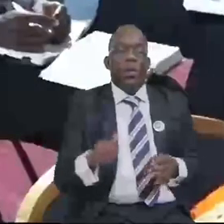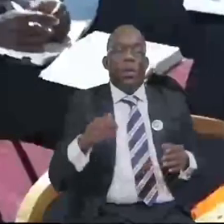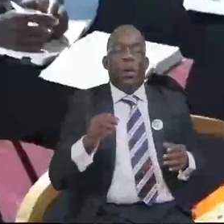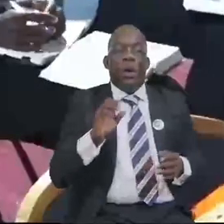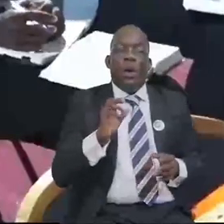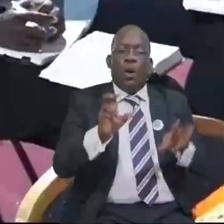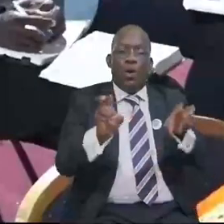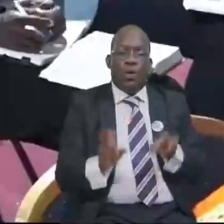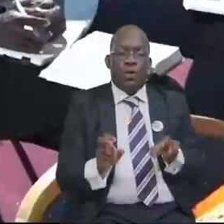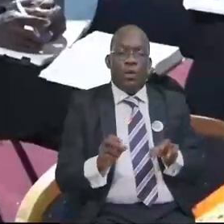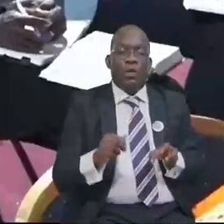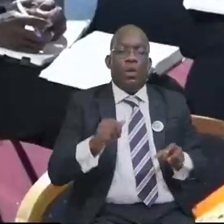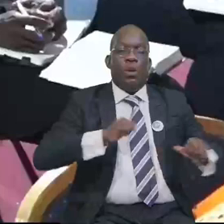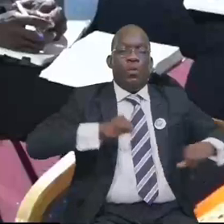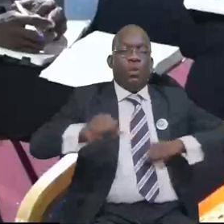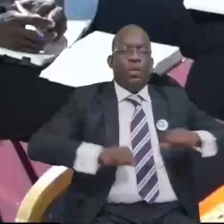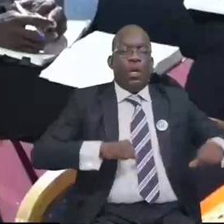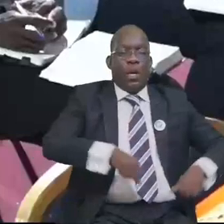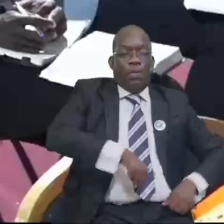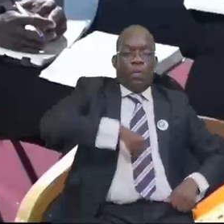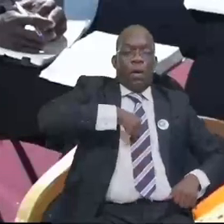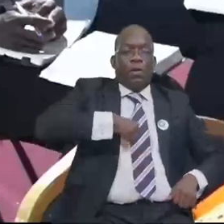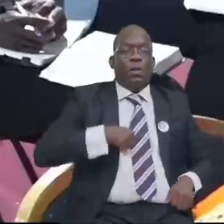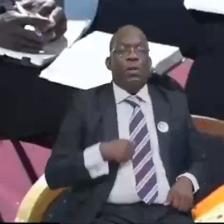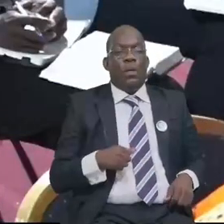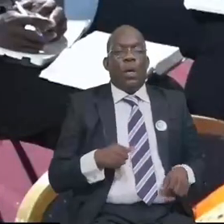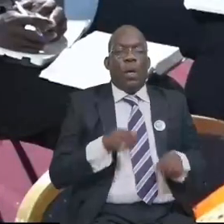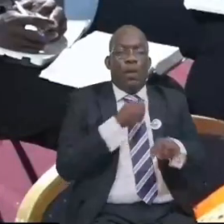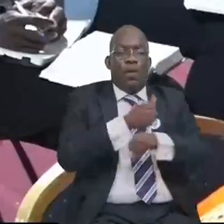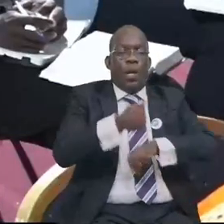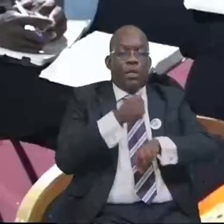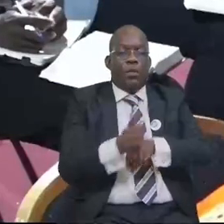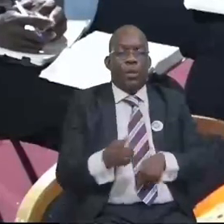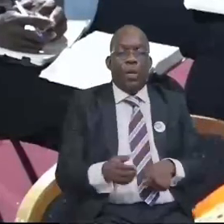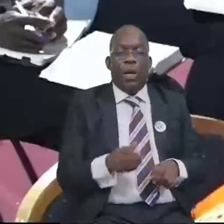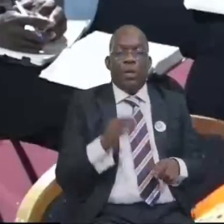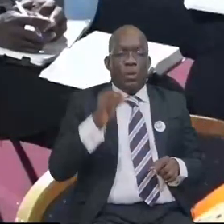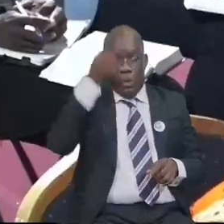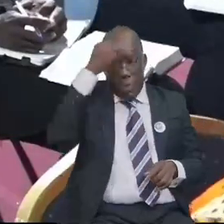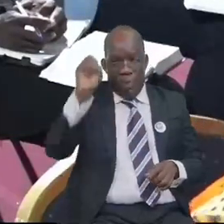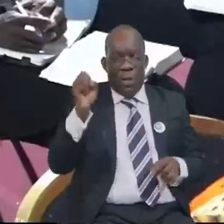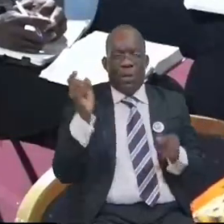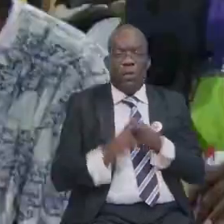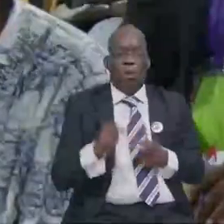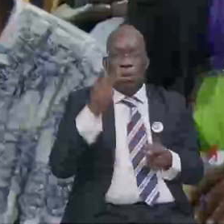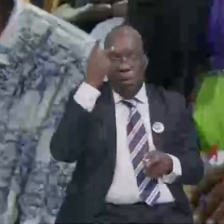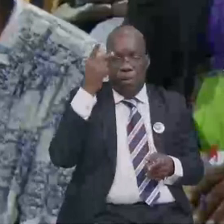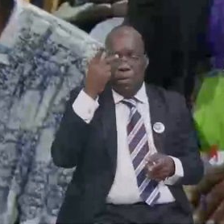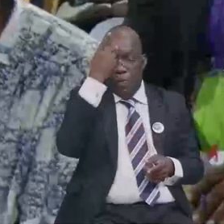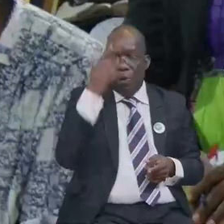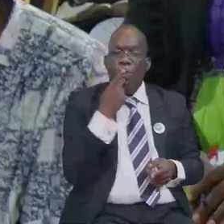hautains, blasphémateurs, rebelles à leurs parents, ingrats, irréligieux. Verset 3 nous